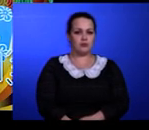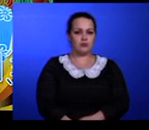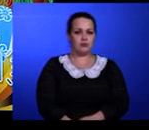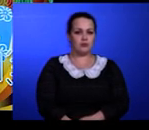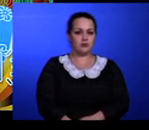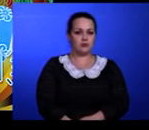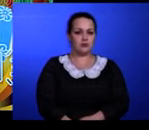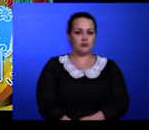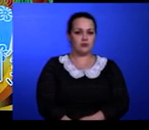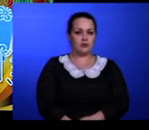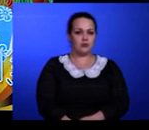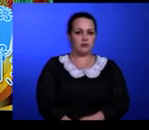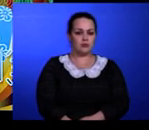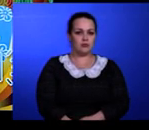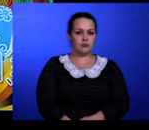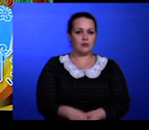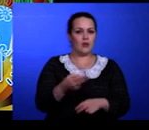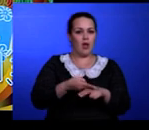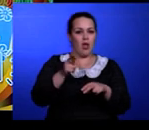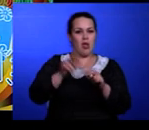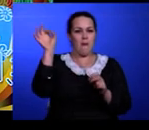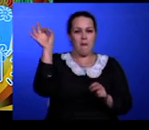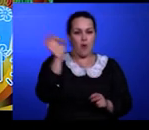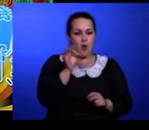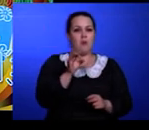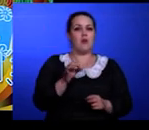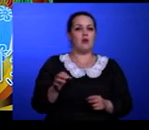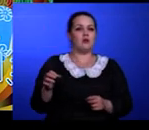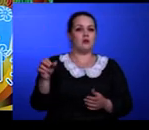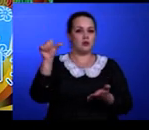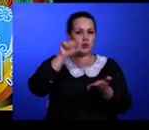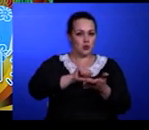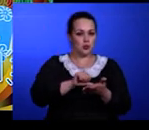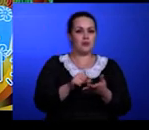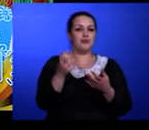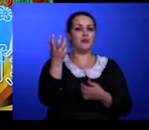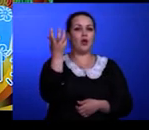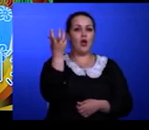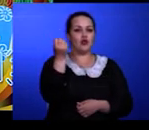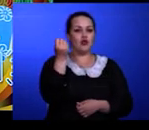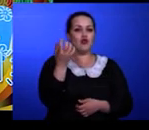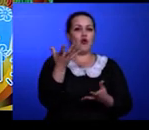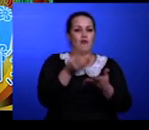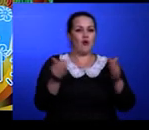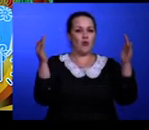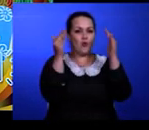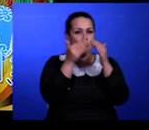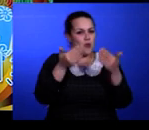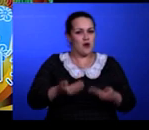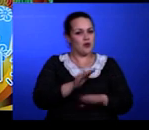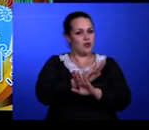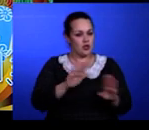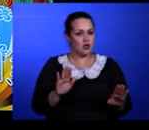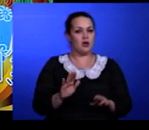этот момент настал очень скоро еще не обжился юлдаш в своей землянке не успел